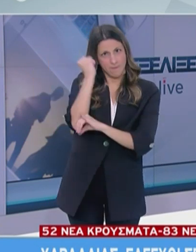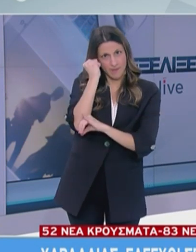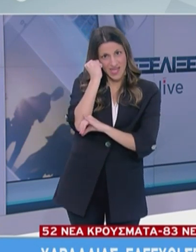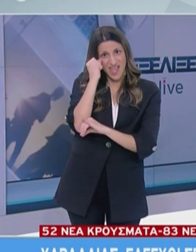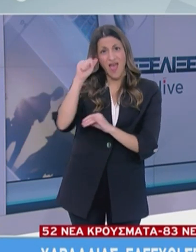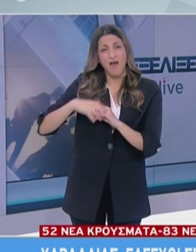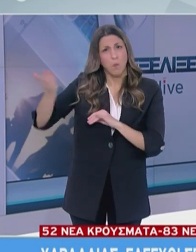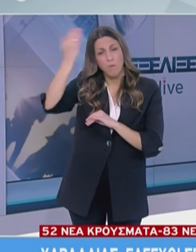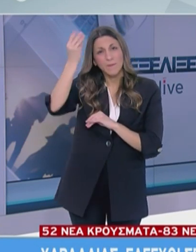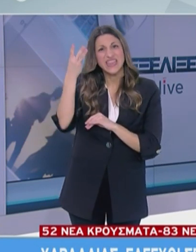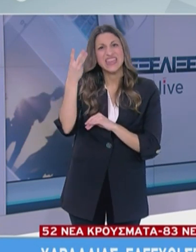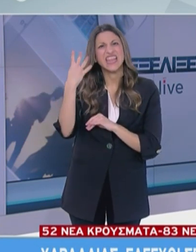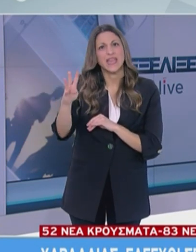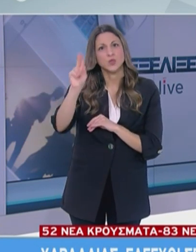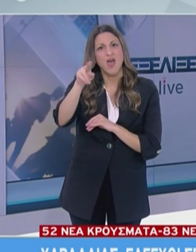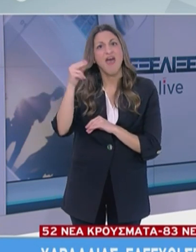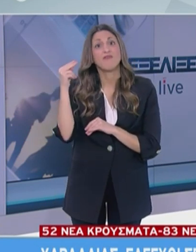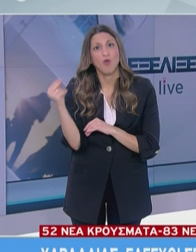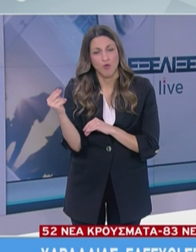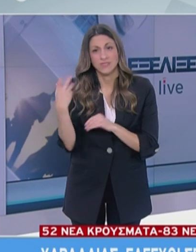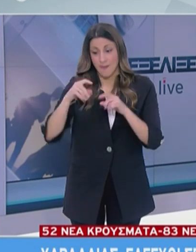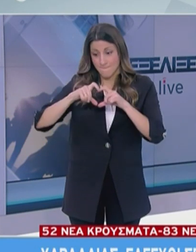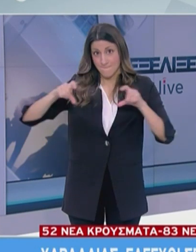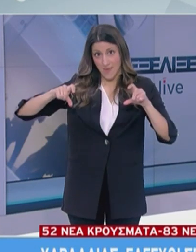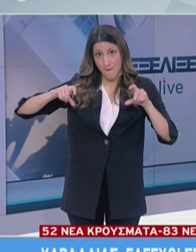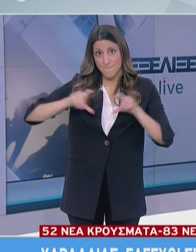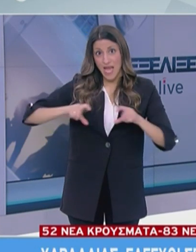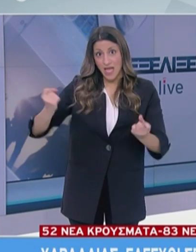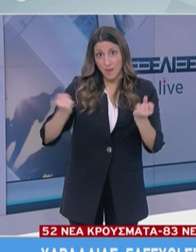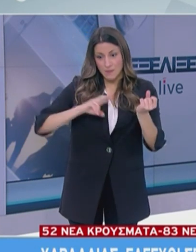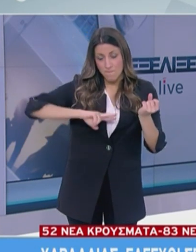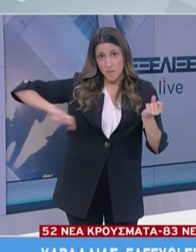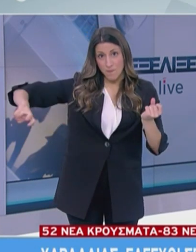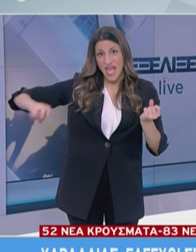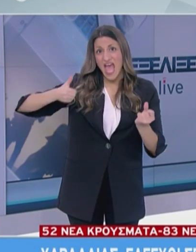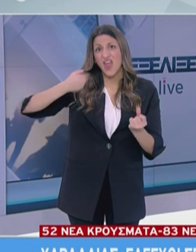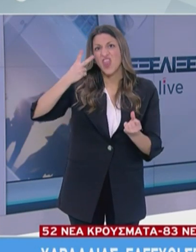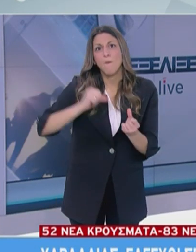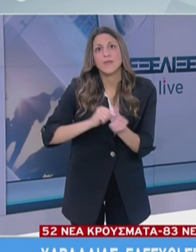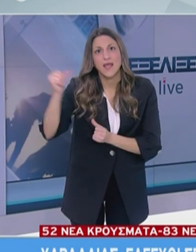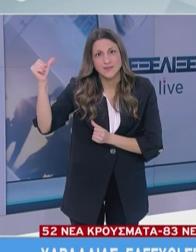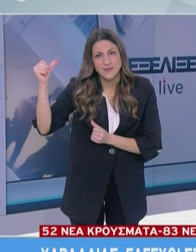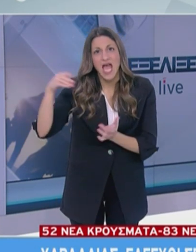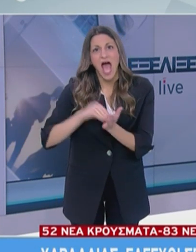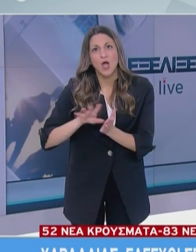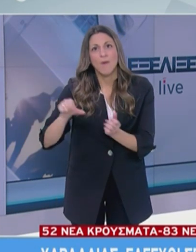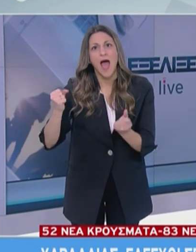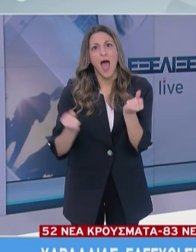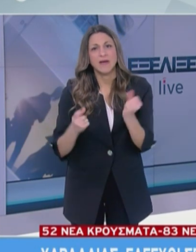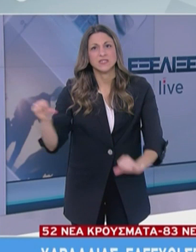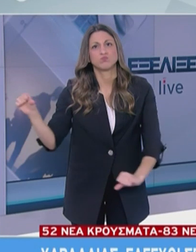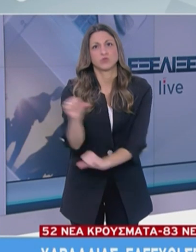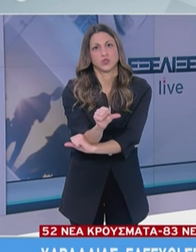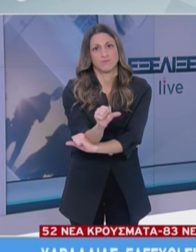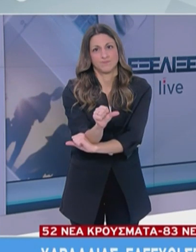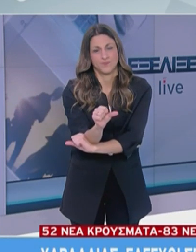ευρώ, θα αφαιρούνται οι πινακίδες των παραβατών για 60 ημέρες και το όχημα θα επιστρέφει πίσω από όπου ξεκίνησε. Όσοι φαντάζονται